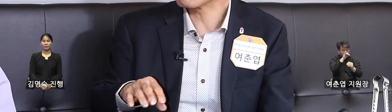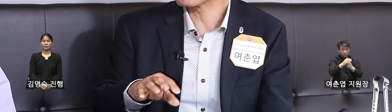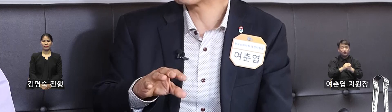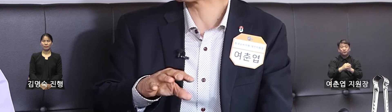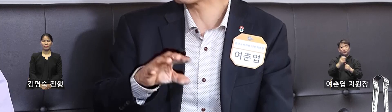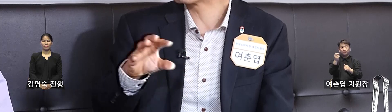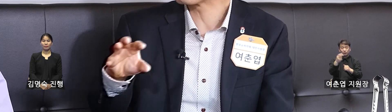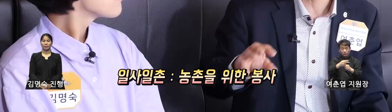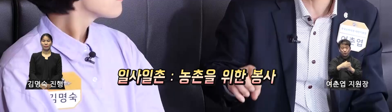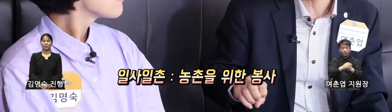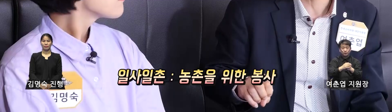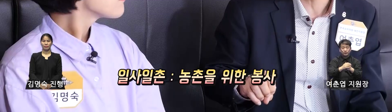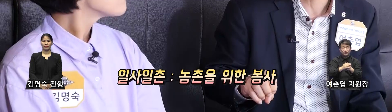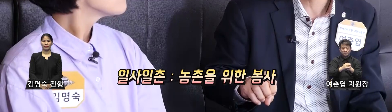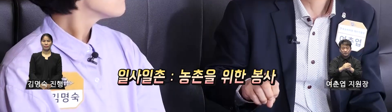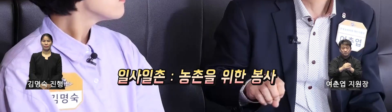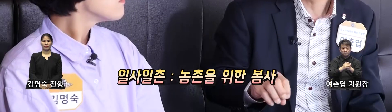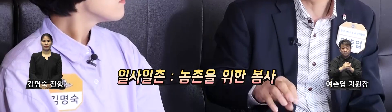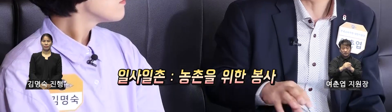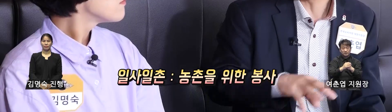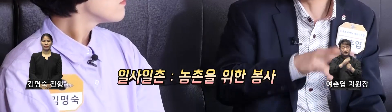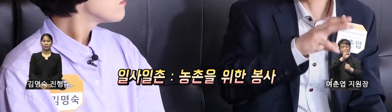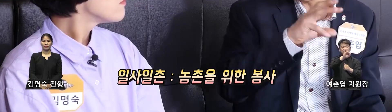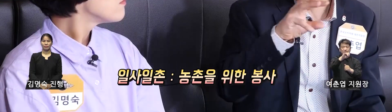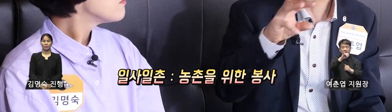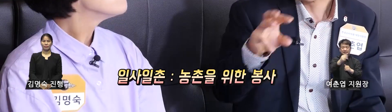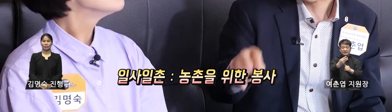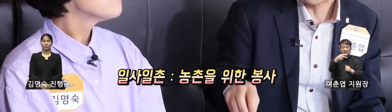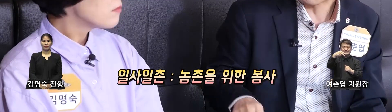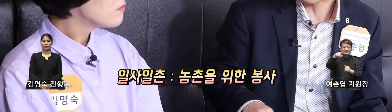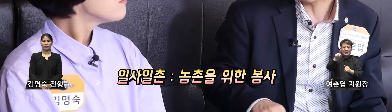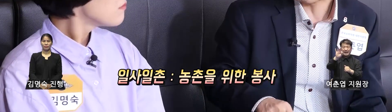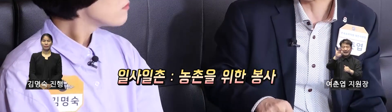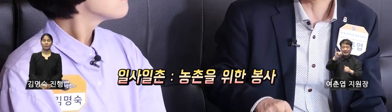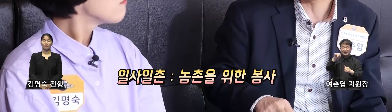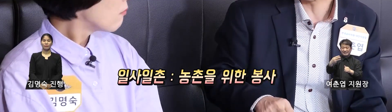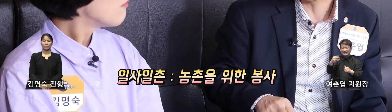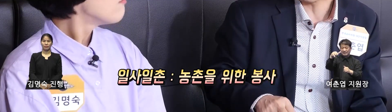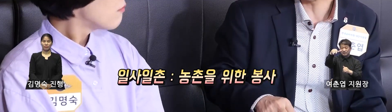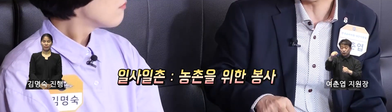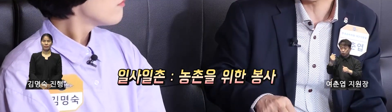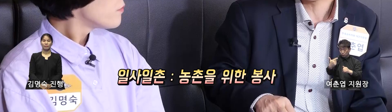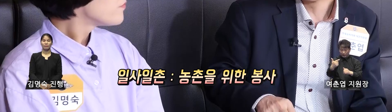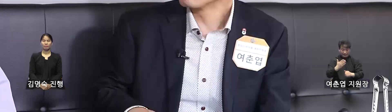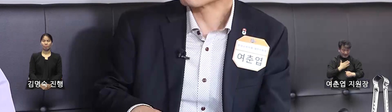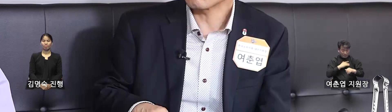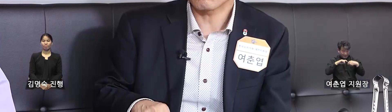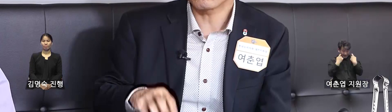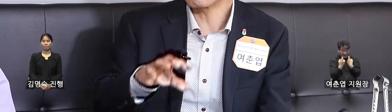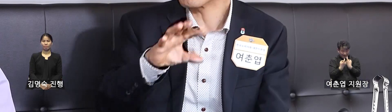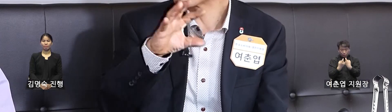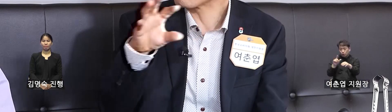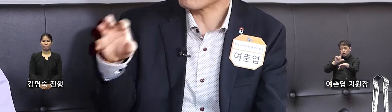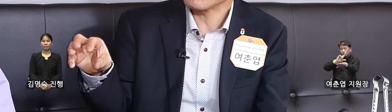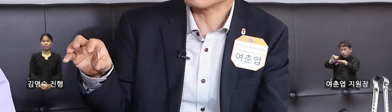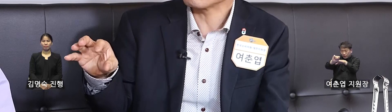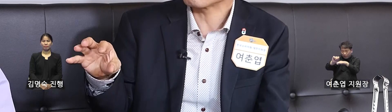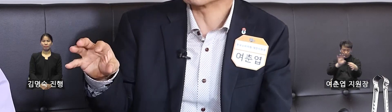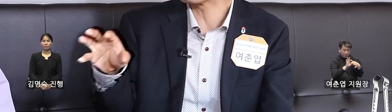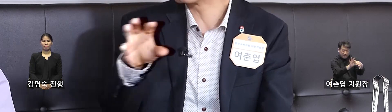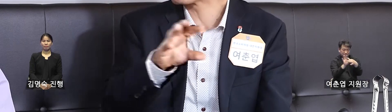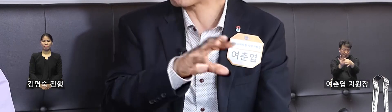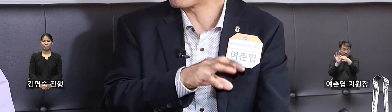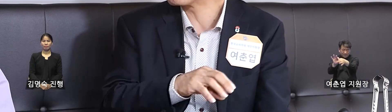가지고 있습니다만 일사일촌이라고 해서 그 바쁠 때에 농촌 봉사 활동도 하고 또 연휴 같은 때에